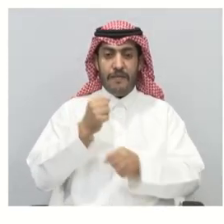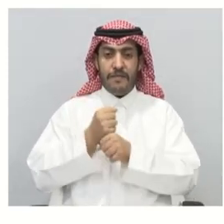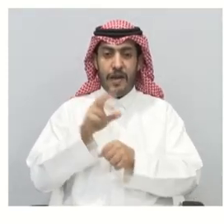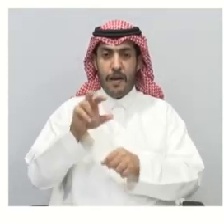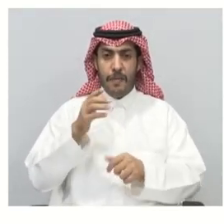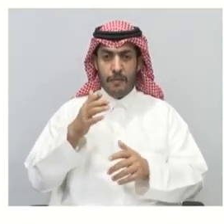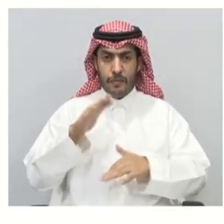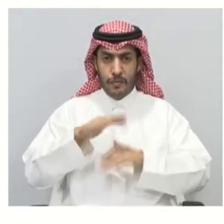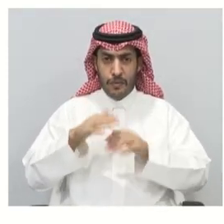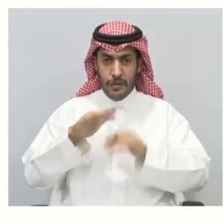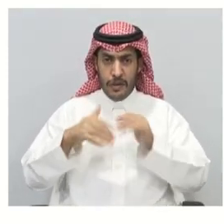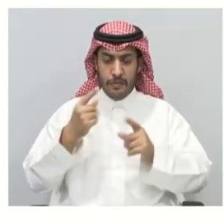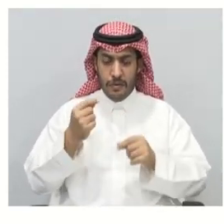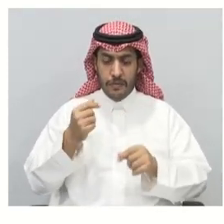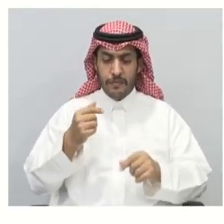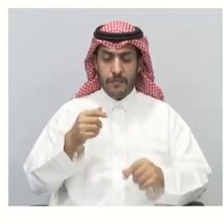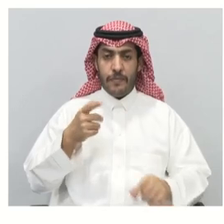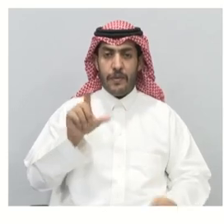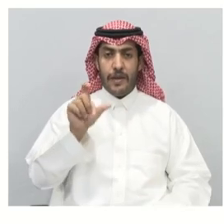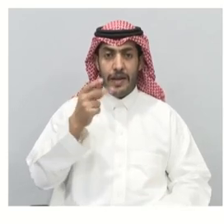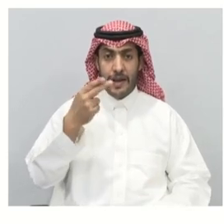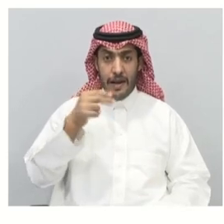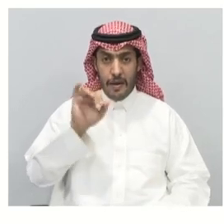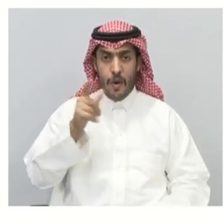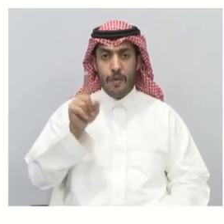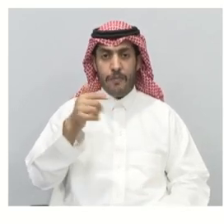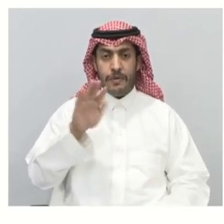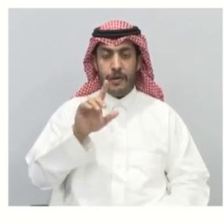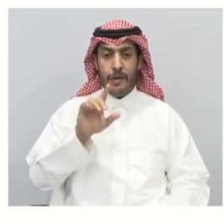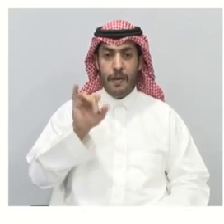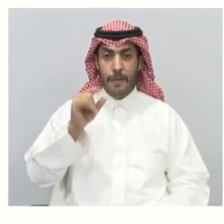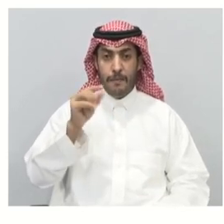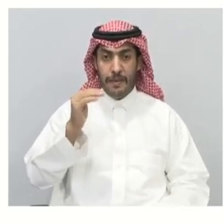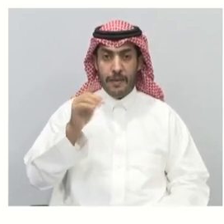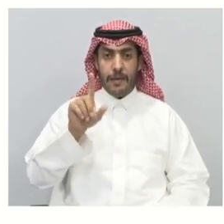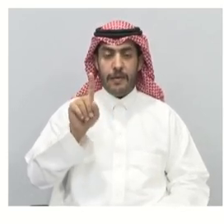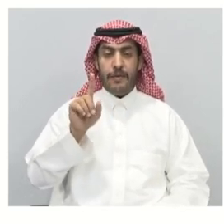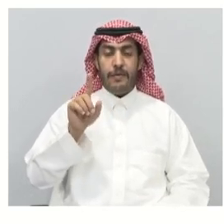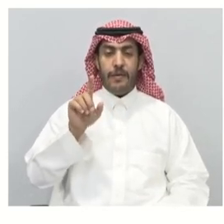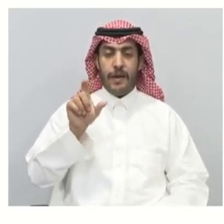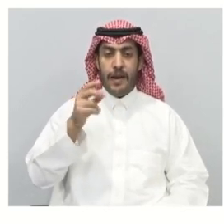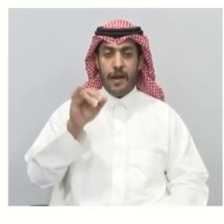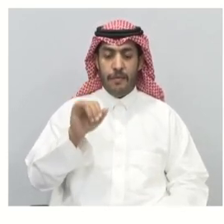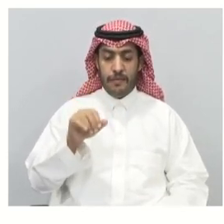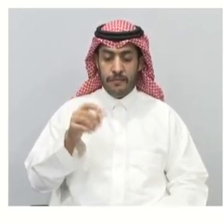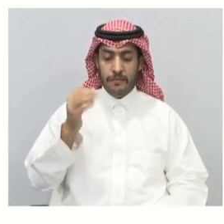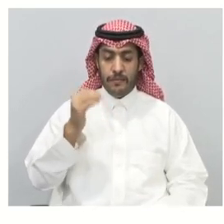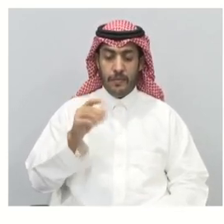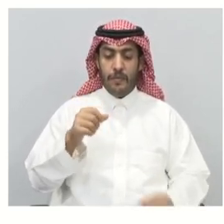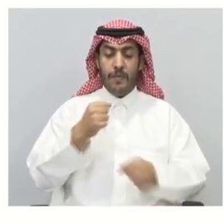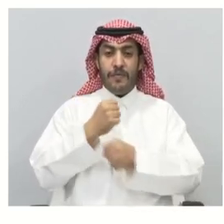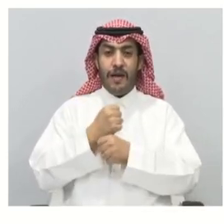المدح او الذم اذا نعمه او بئسه للمدح نعمه وللبئسه ولذم بئسه والفاعل